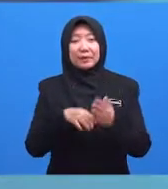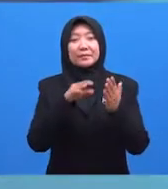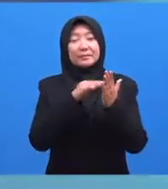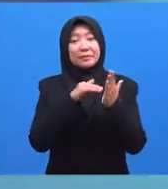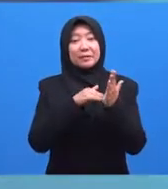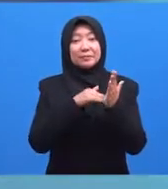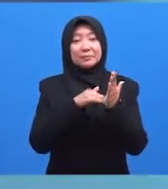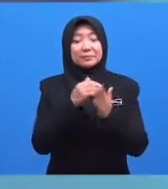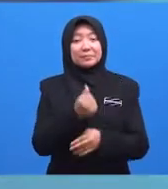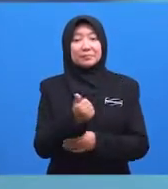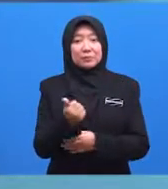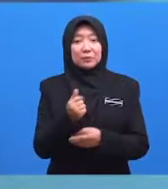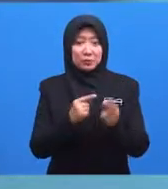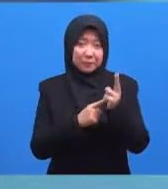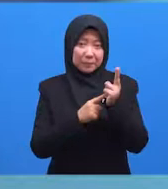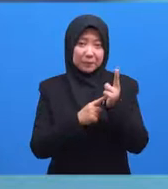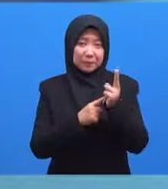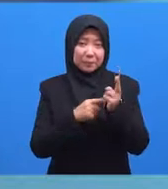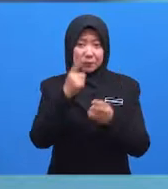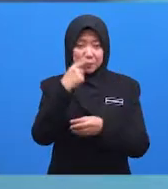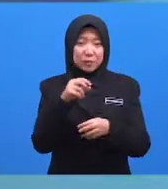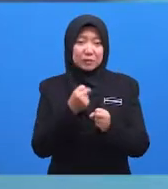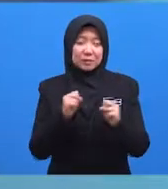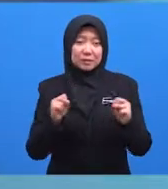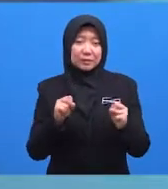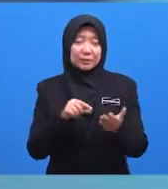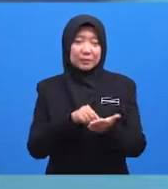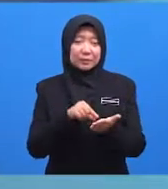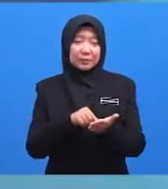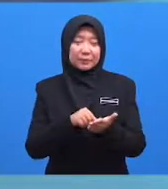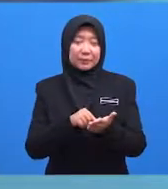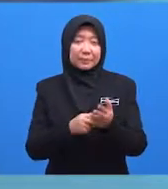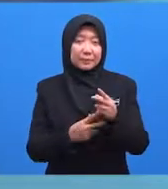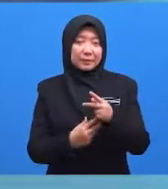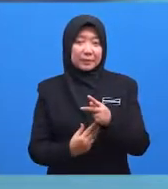Senaraikan alatan utama bagi penyediaan ayam panggang madu.